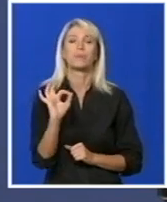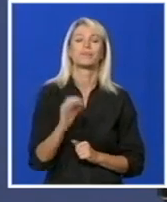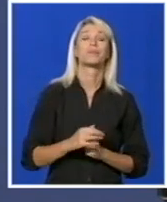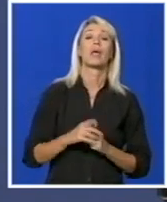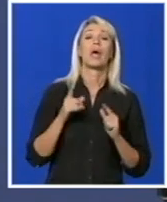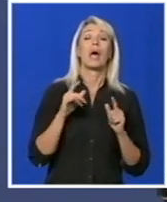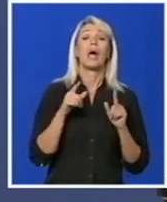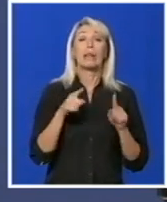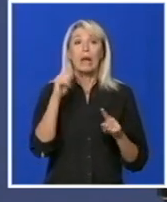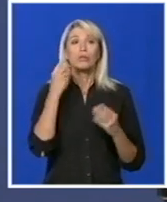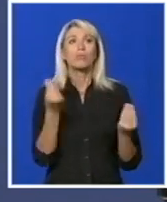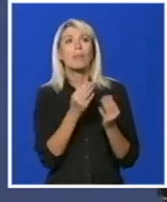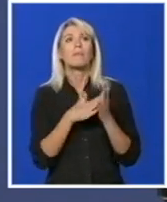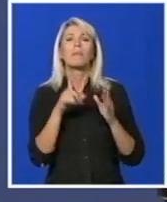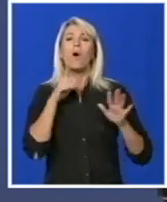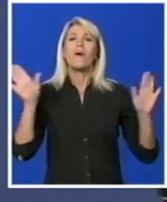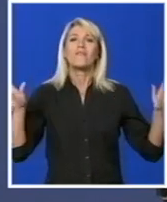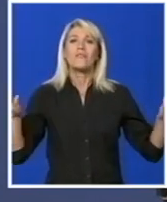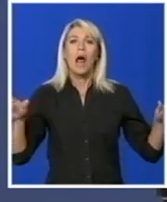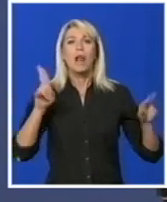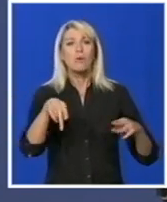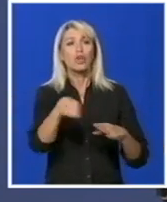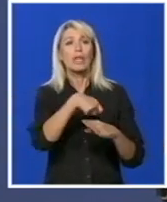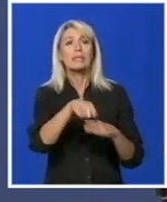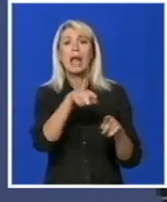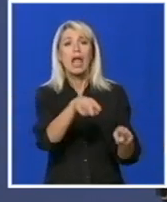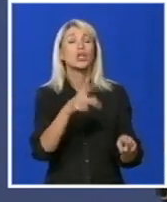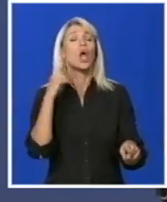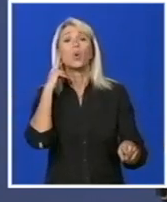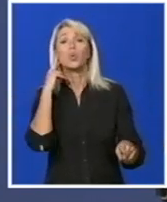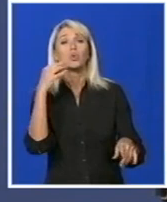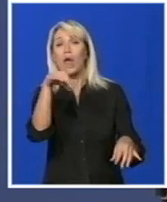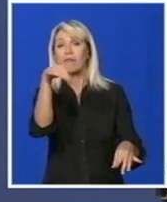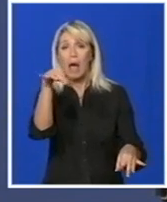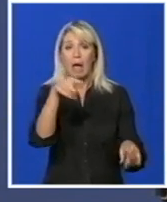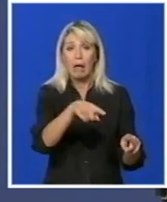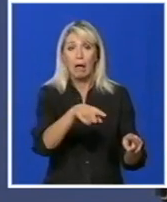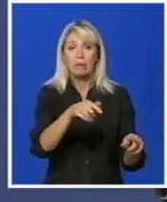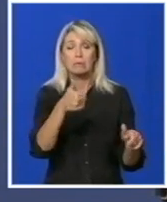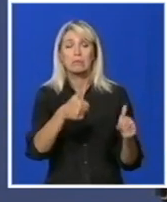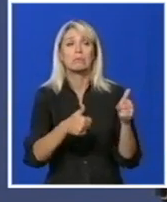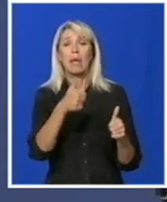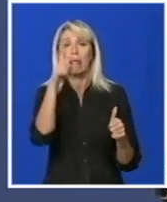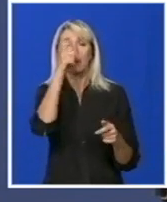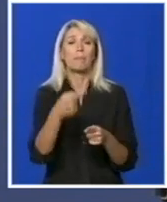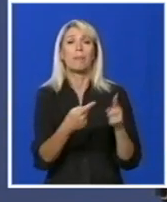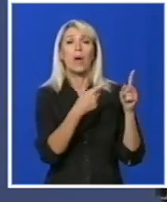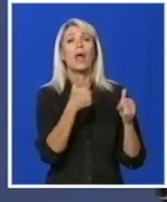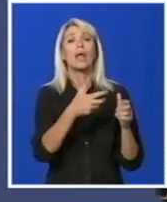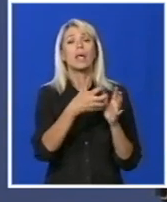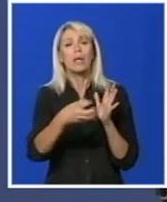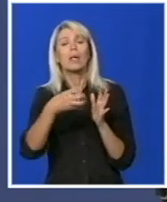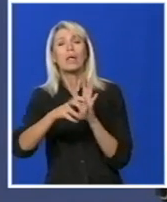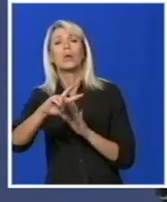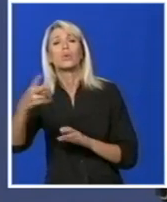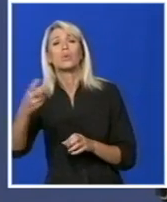Da li to znači da će recimo ako neko iz Vranja moći biti lečen samo u Kruševcu, odnosno ovaj kraj u Beogradu, ili će i ostale bolnice ostati u COVID režimu